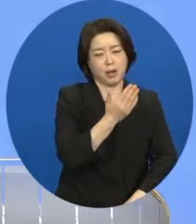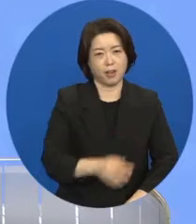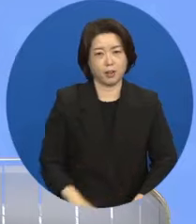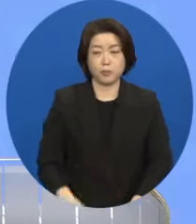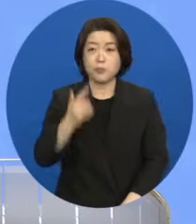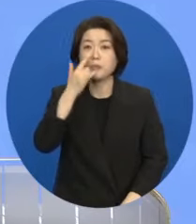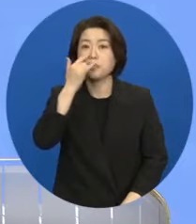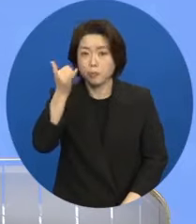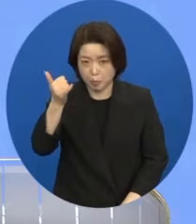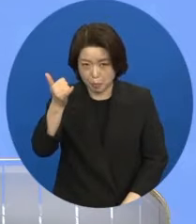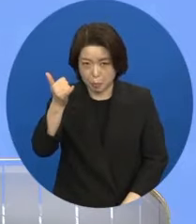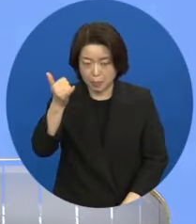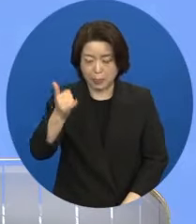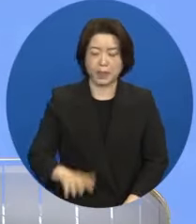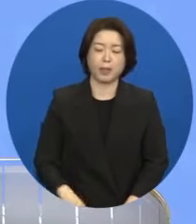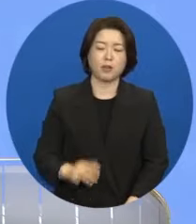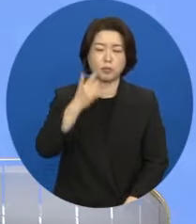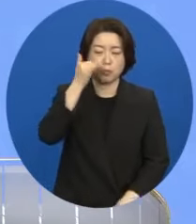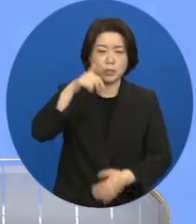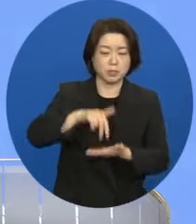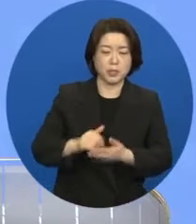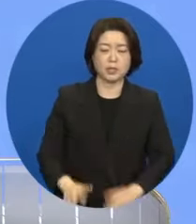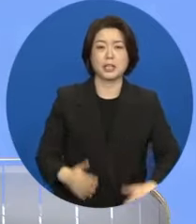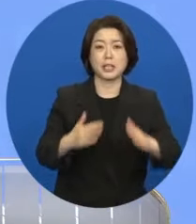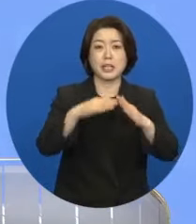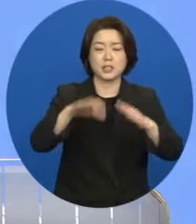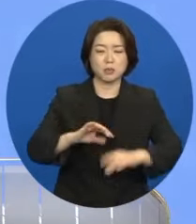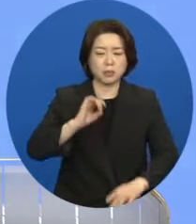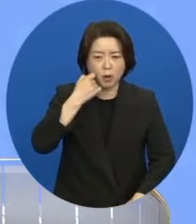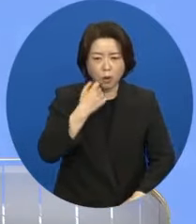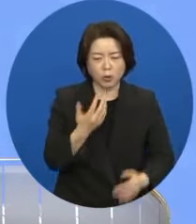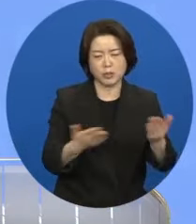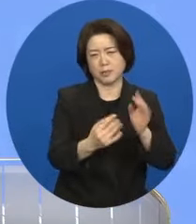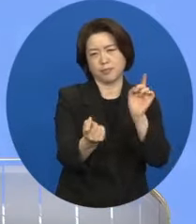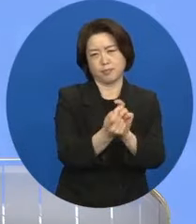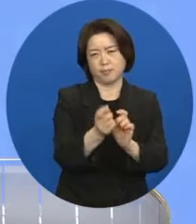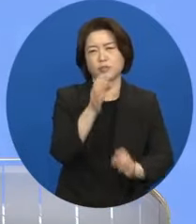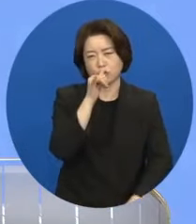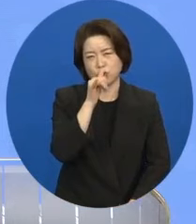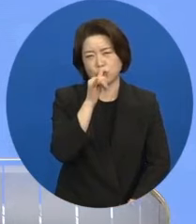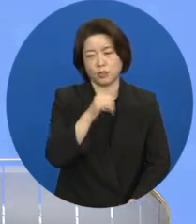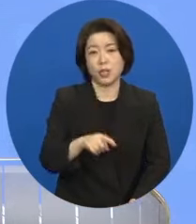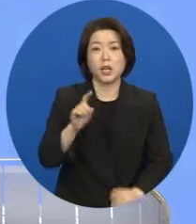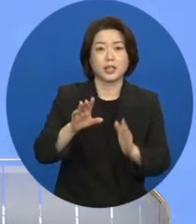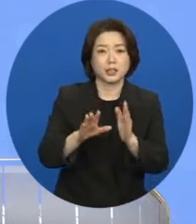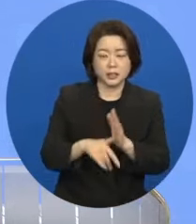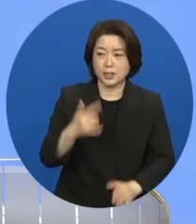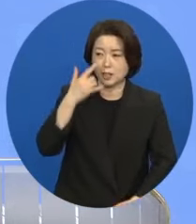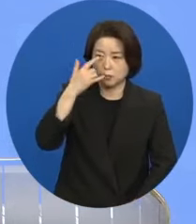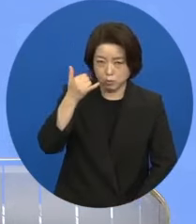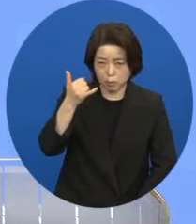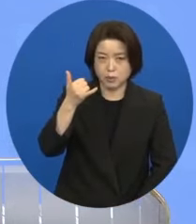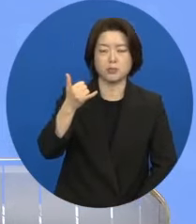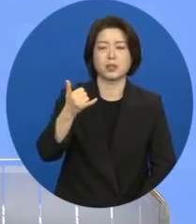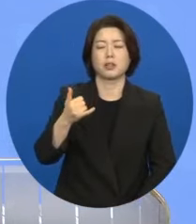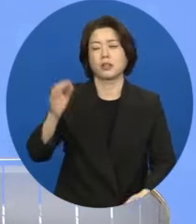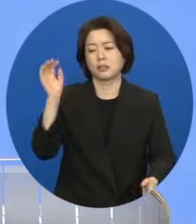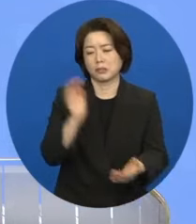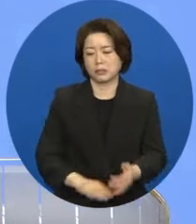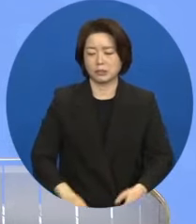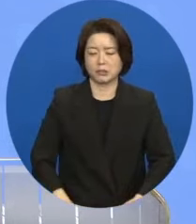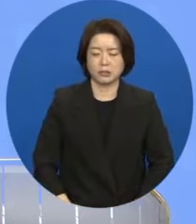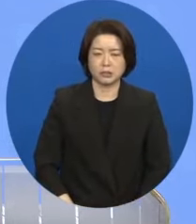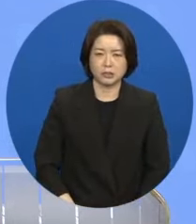부모들이 부모님들이 되어서 집에서 어려운 일이 있을 때가 있잖아요 그때에 부모님들이 아